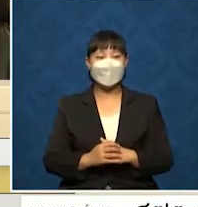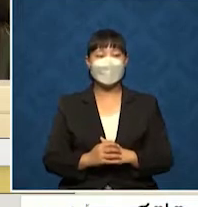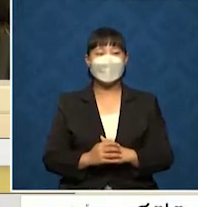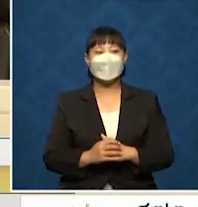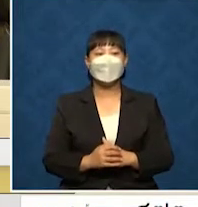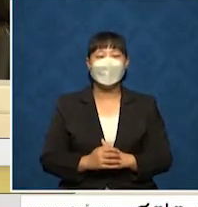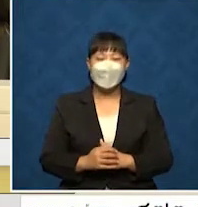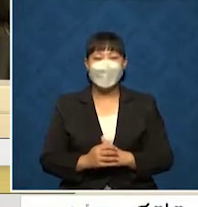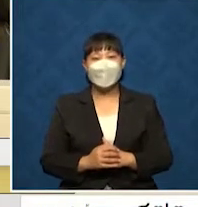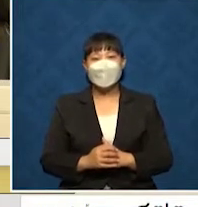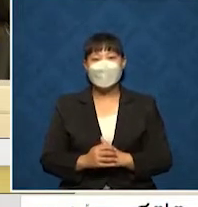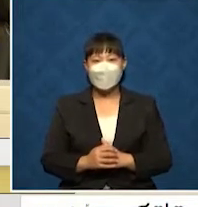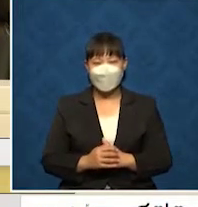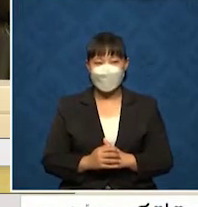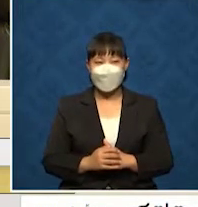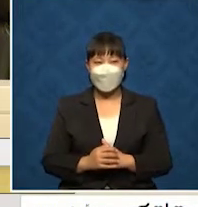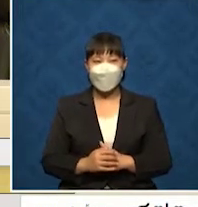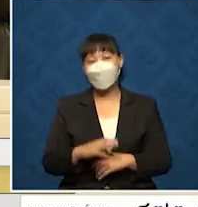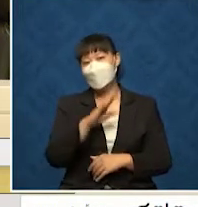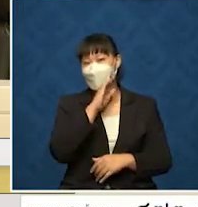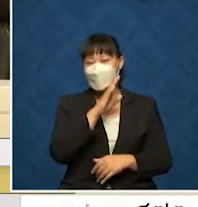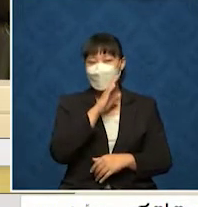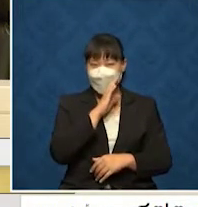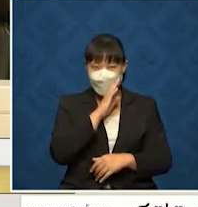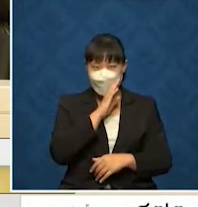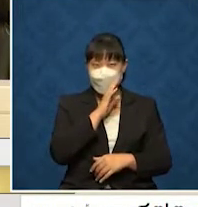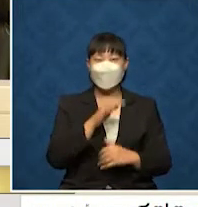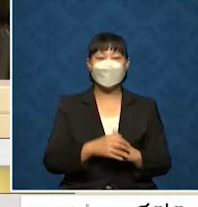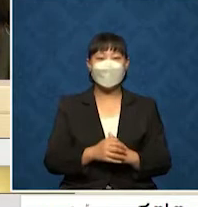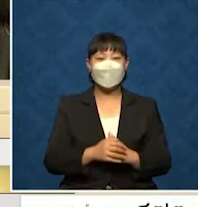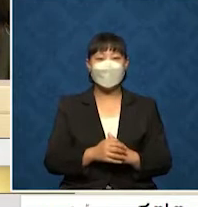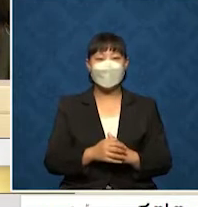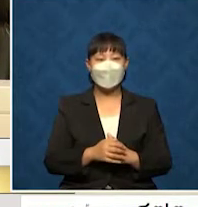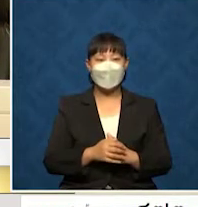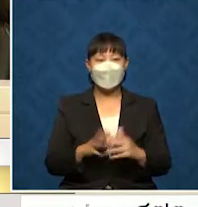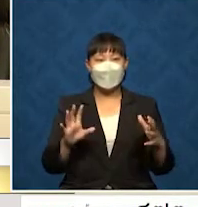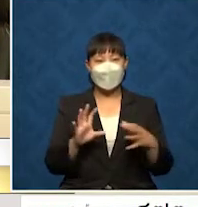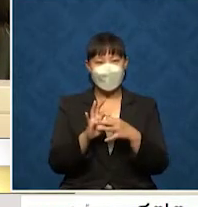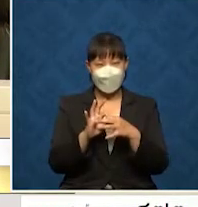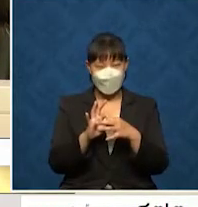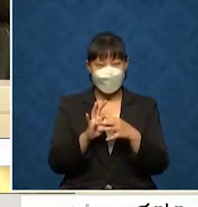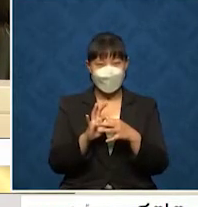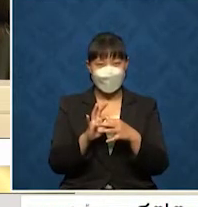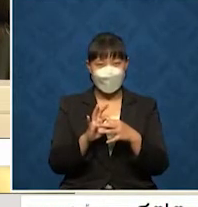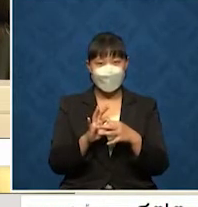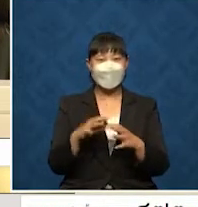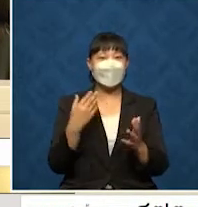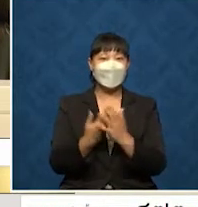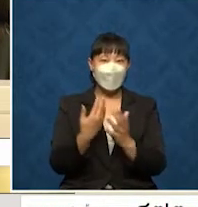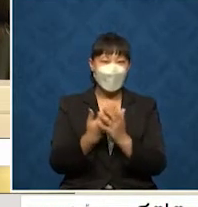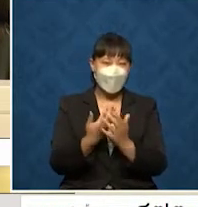ที่เกี่ยวข้องกับในเรื่องของการขยายผลยึดทรัพย์ย้อนหลัง